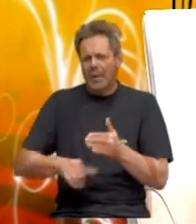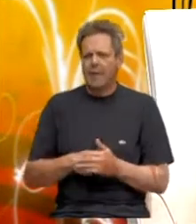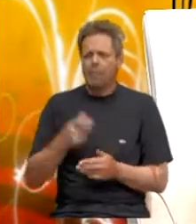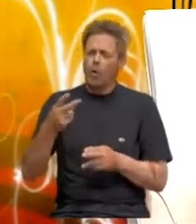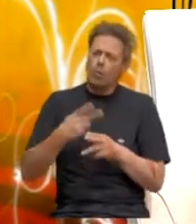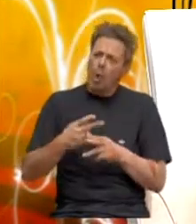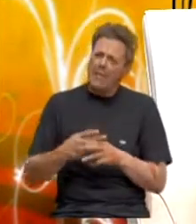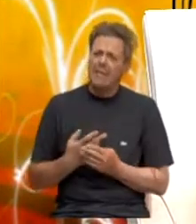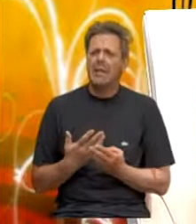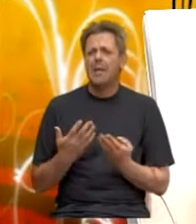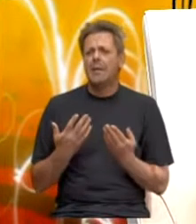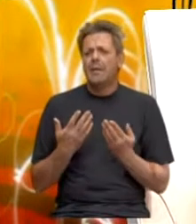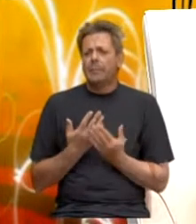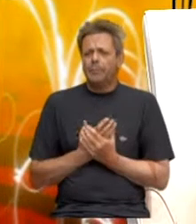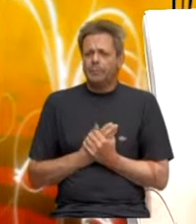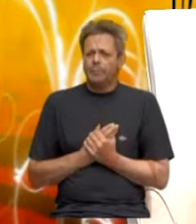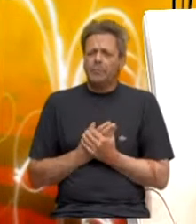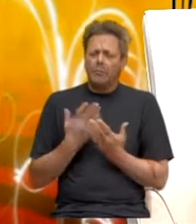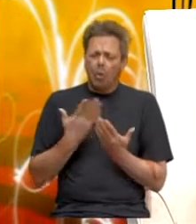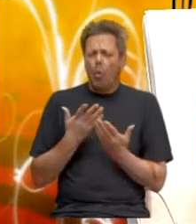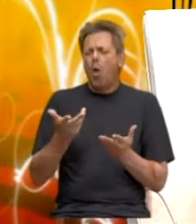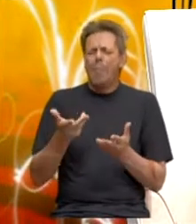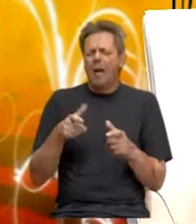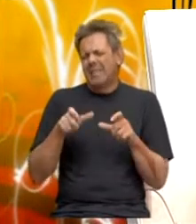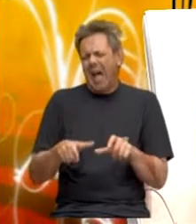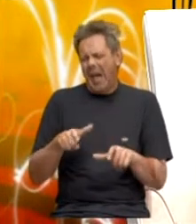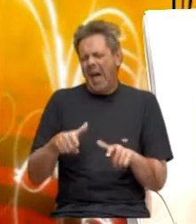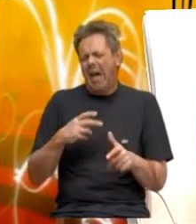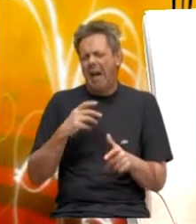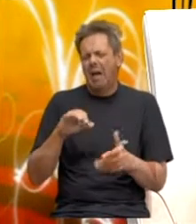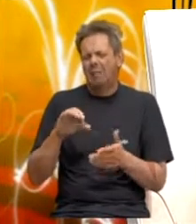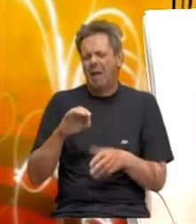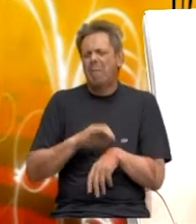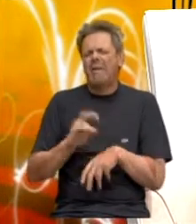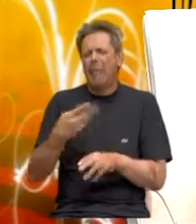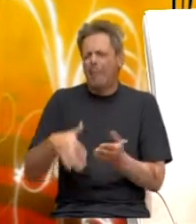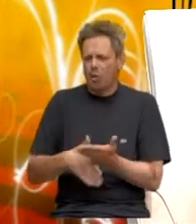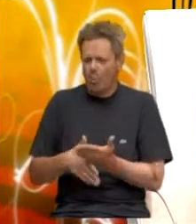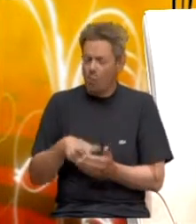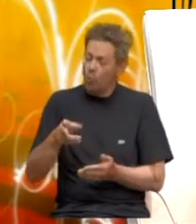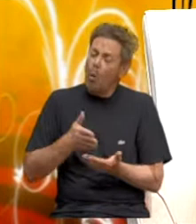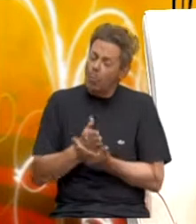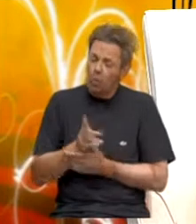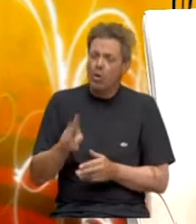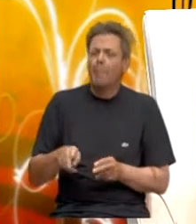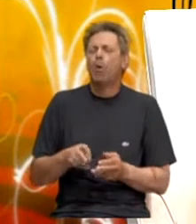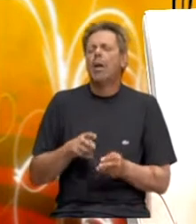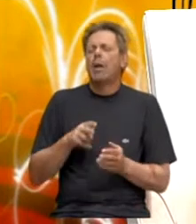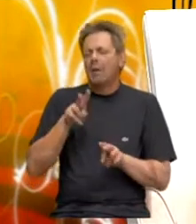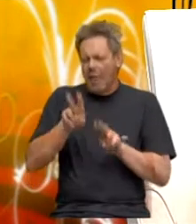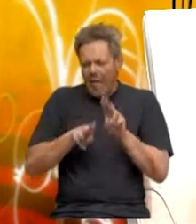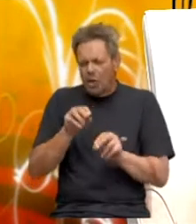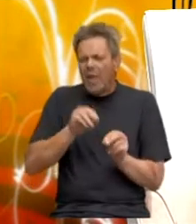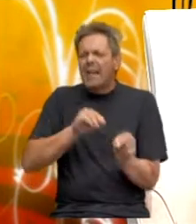kojima uglavnom klasična konzervativna medicina više ne može pomoći. U tom slučaju se može liječiti ili transplantacijom